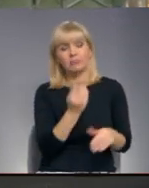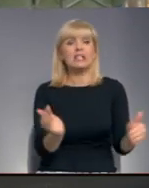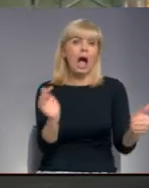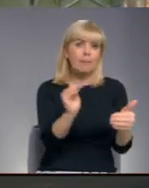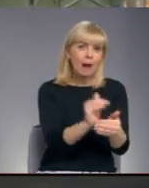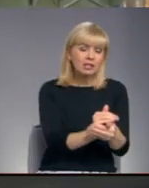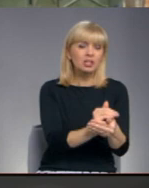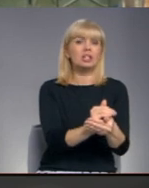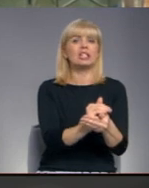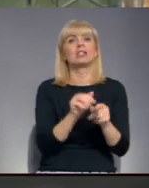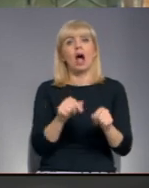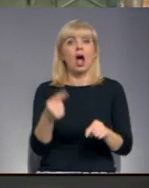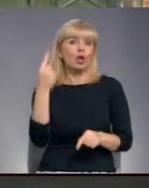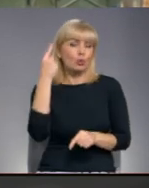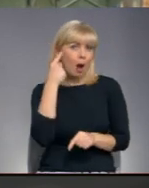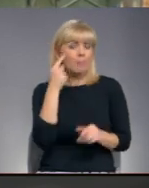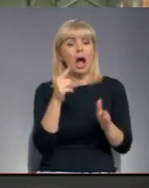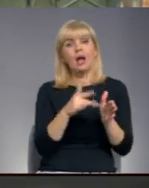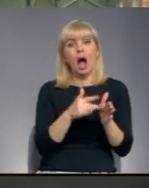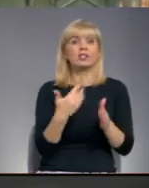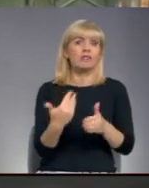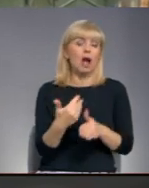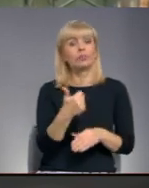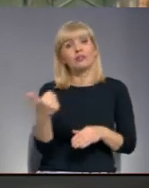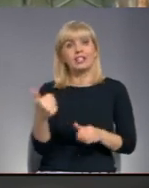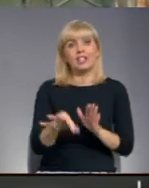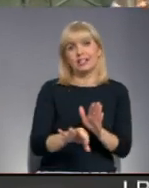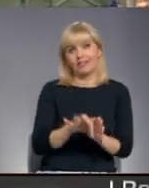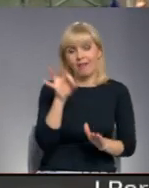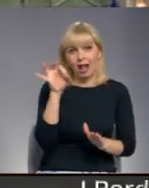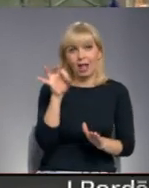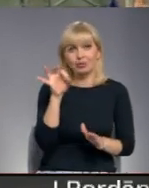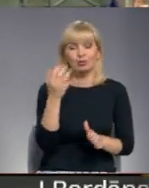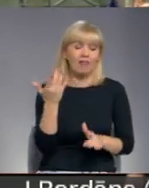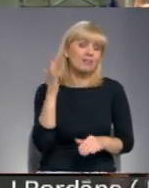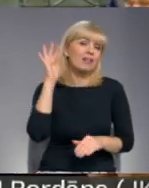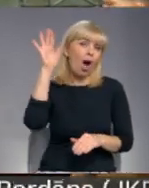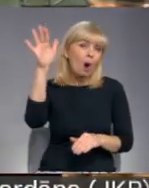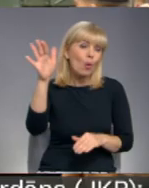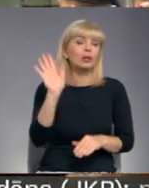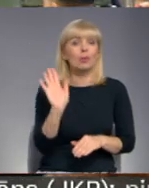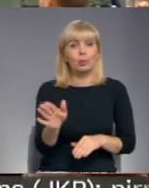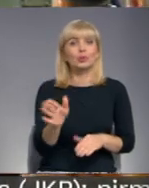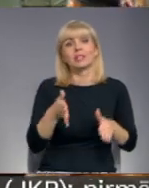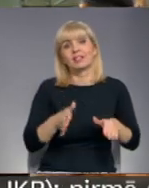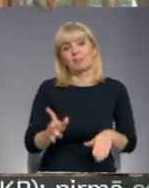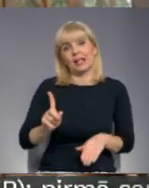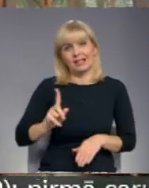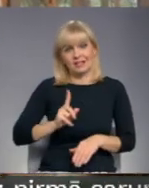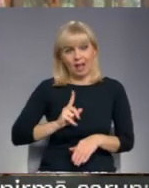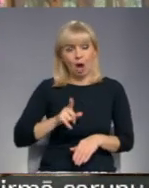un domāju, ka kāds no viņiem varbūt arī izvēlēsies kādreiz nākotnē kļūt par dzimtenes